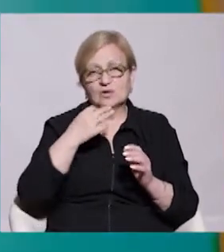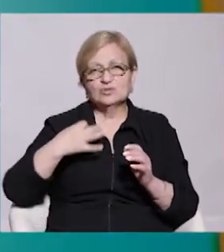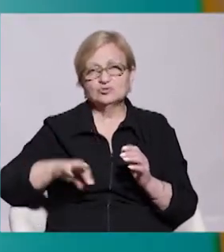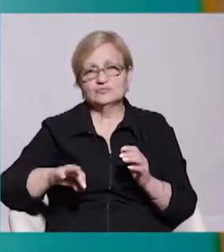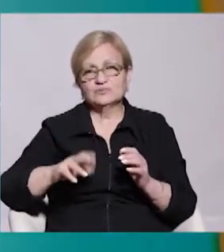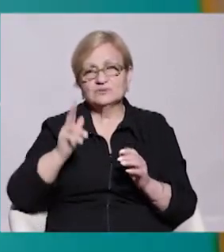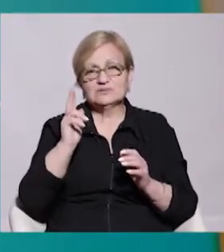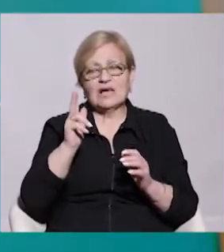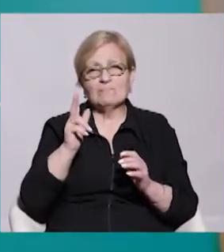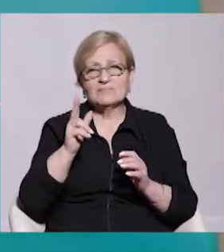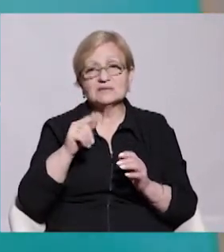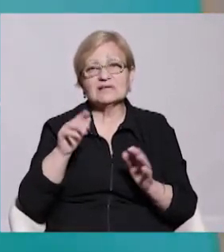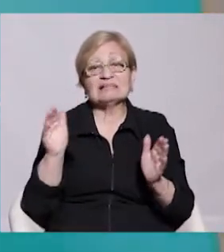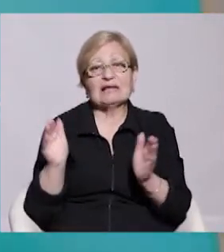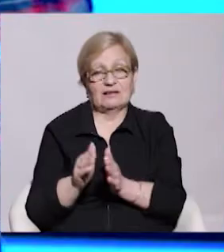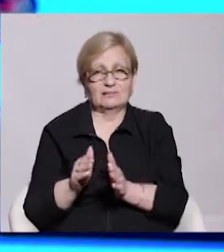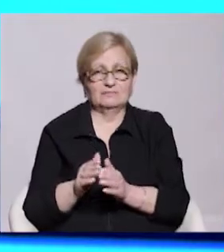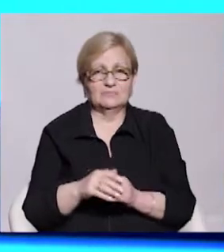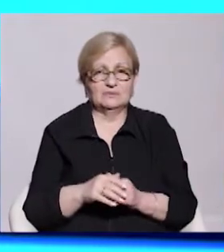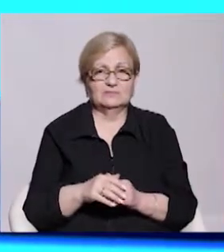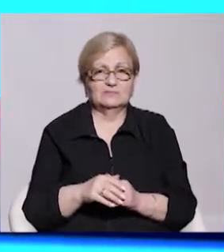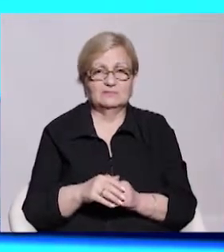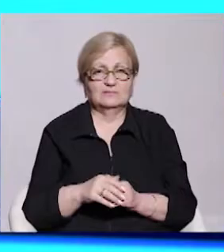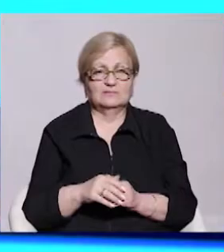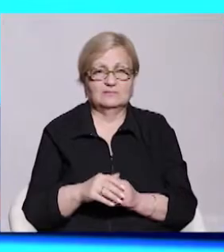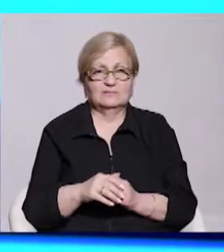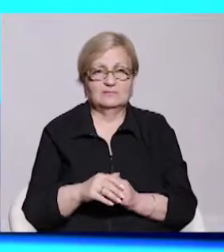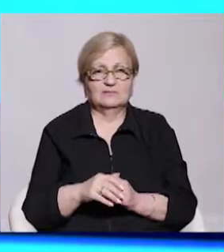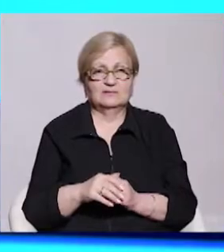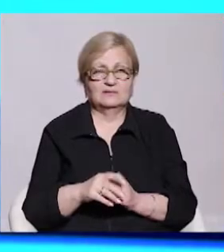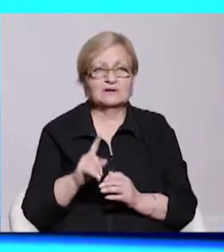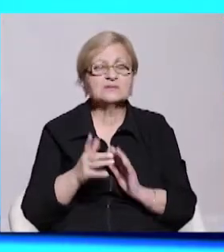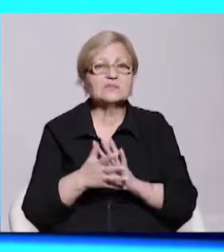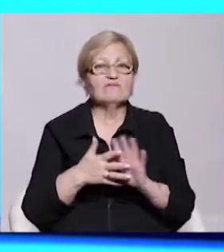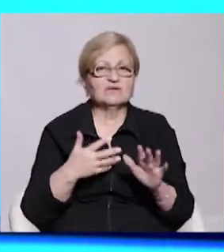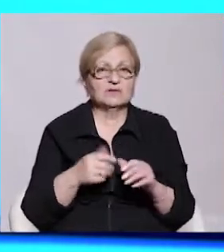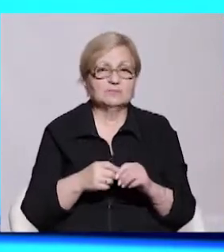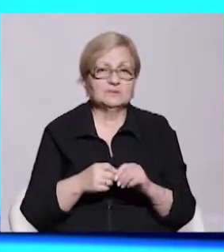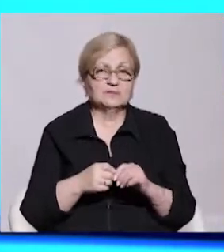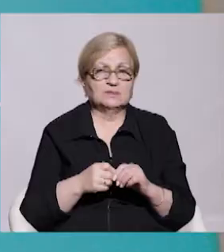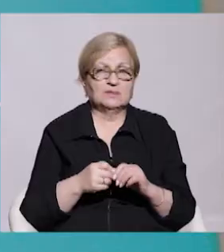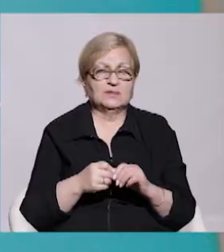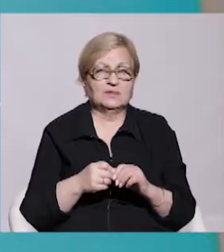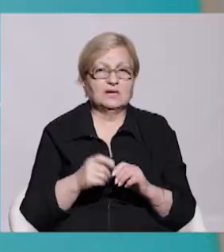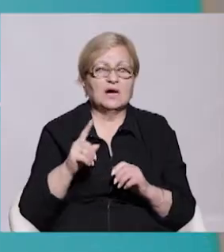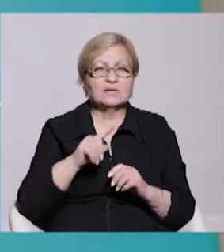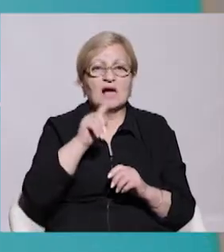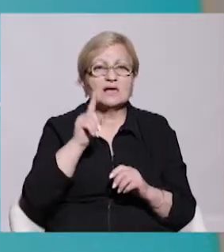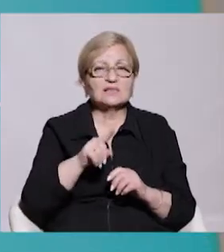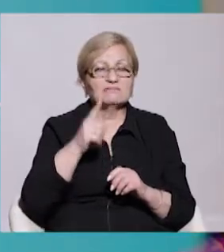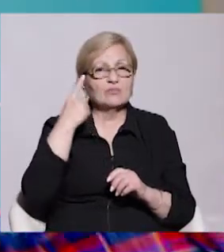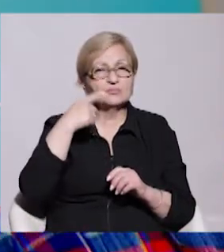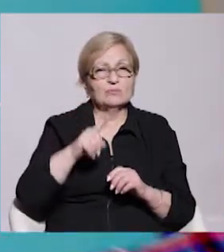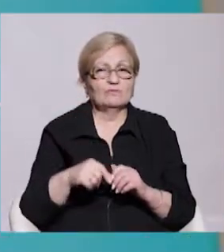შვილმა პანდამ 3-ით ნაკლები. აი რას გავიგებთ ამითი? რა კითხვა უნდა